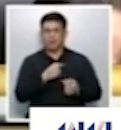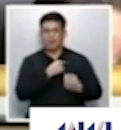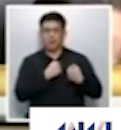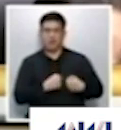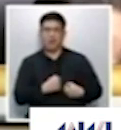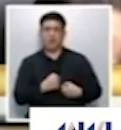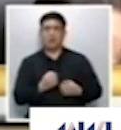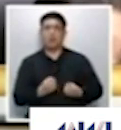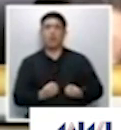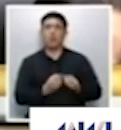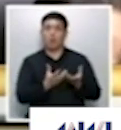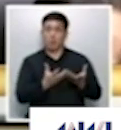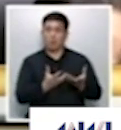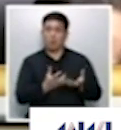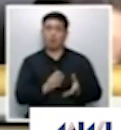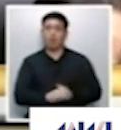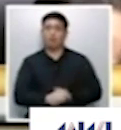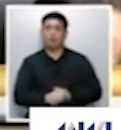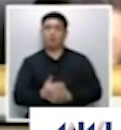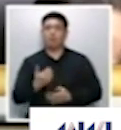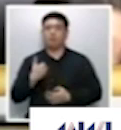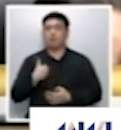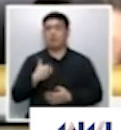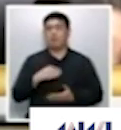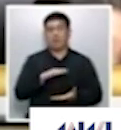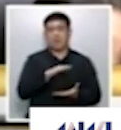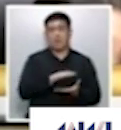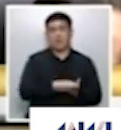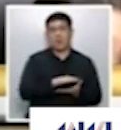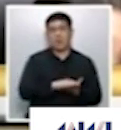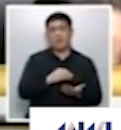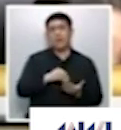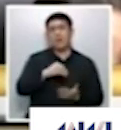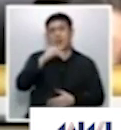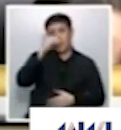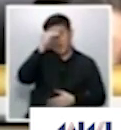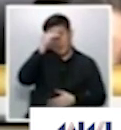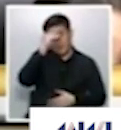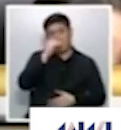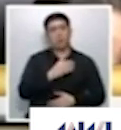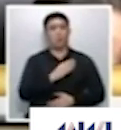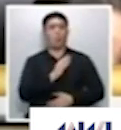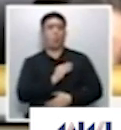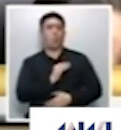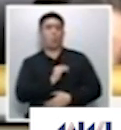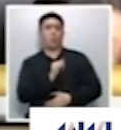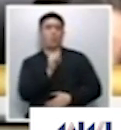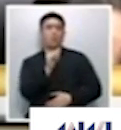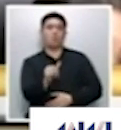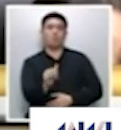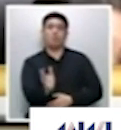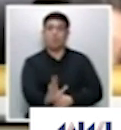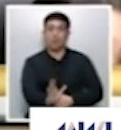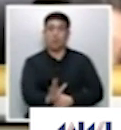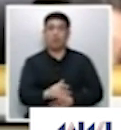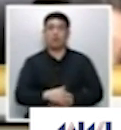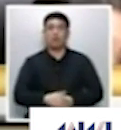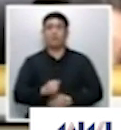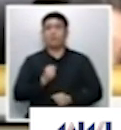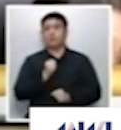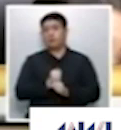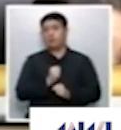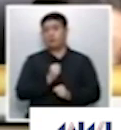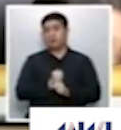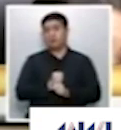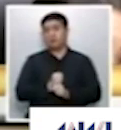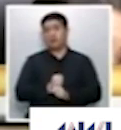จบางคนเป็นนักเรียนไม่กล้าที่จะไปโรงเรียนบางคนทำงานก็ไม่ก